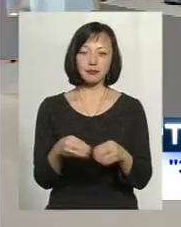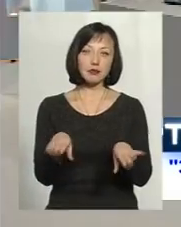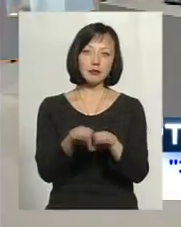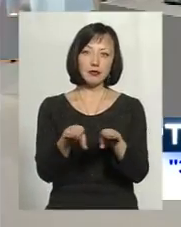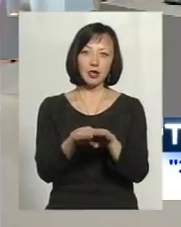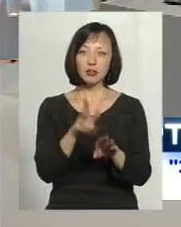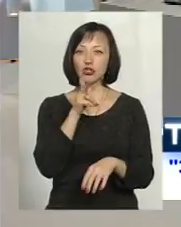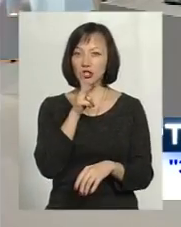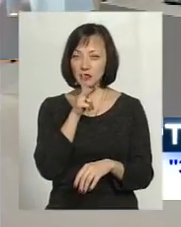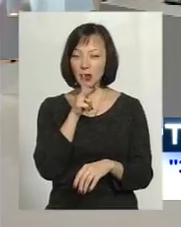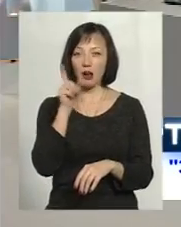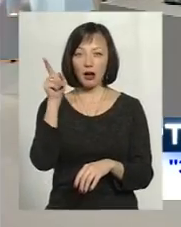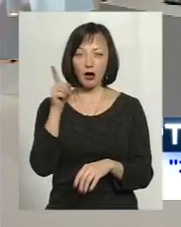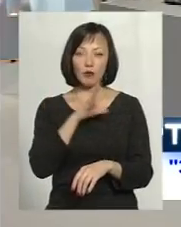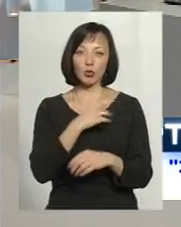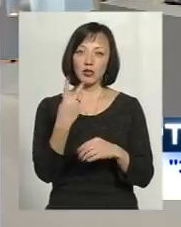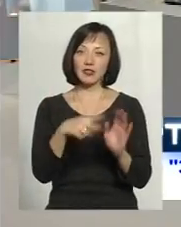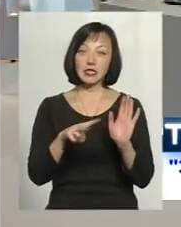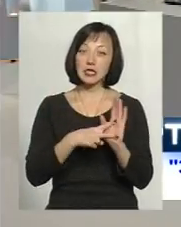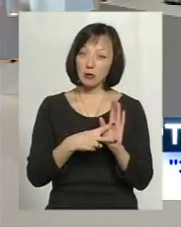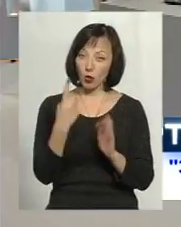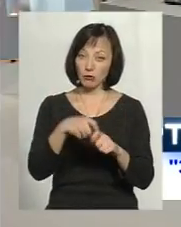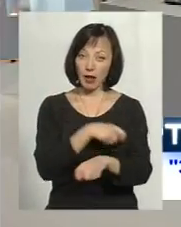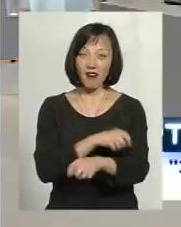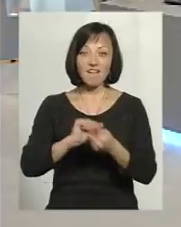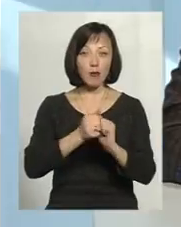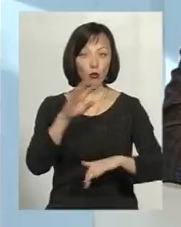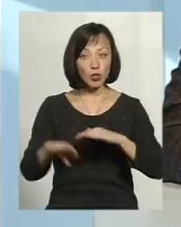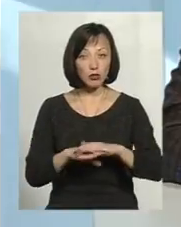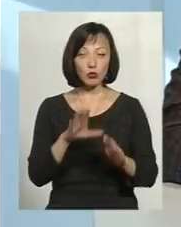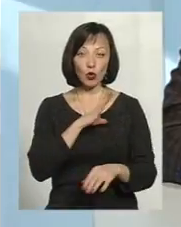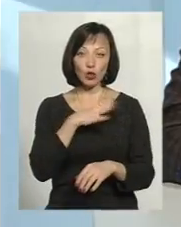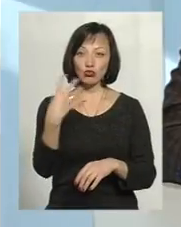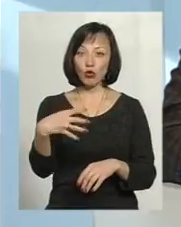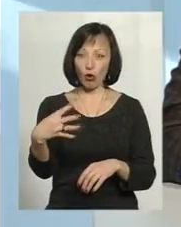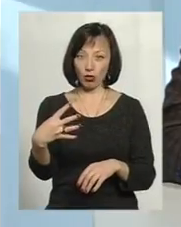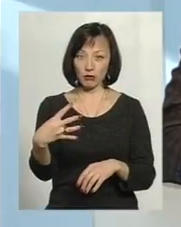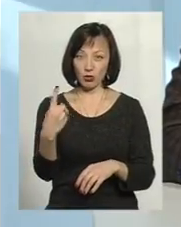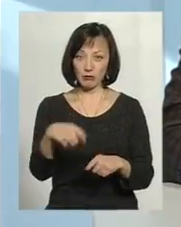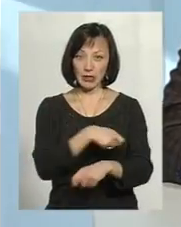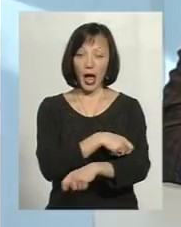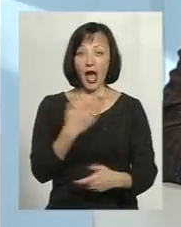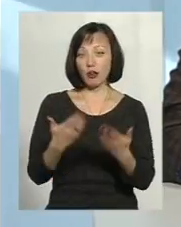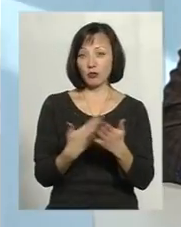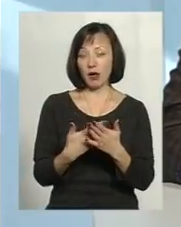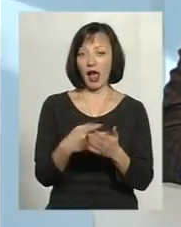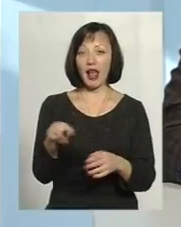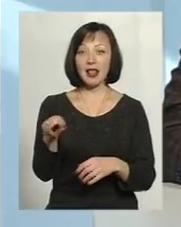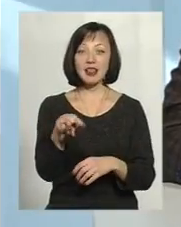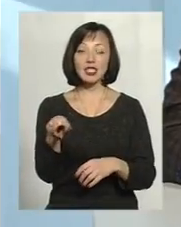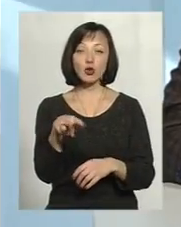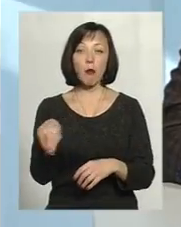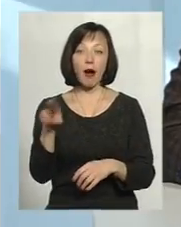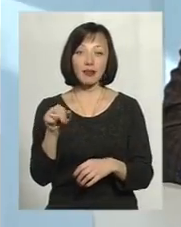порівняти з Чернівцями, в Чернівцях було 27. В Кам'янці були деякі платіжки 40. Якщо взяти листопад, у